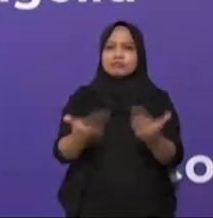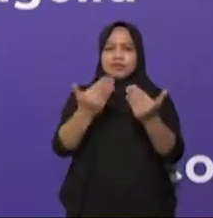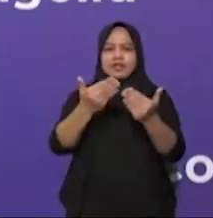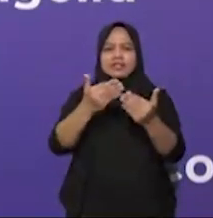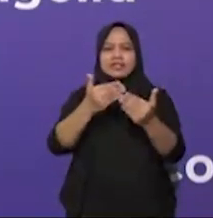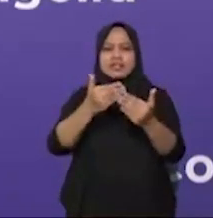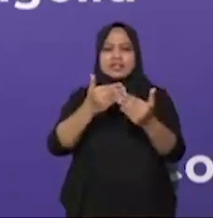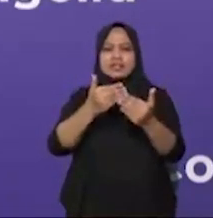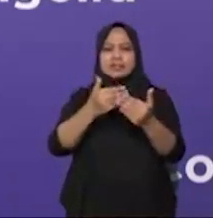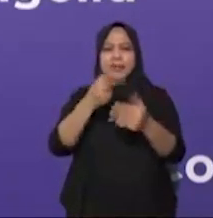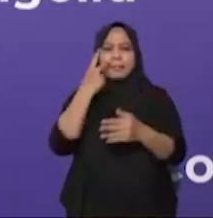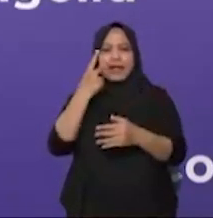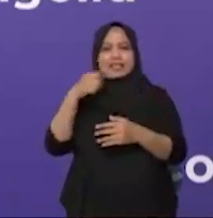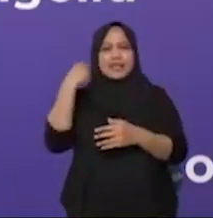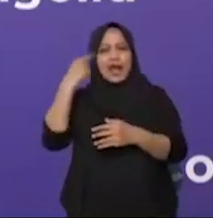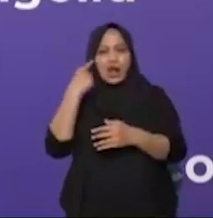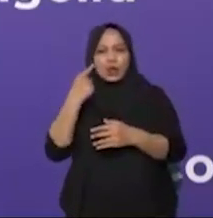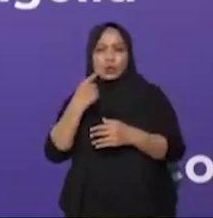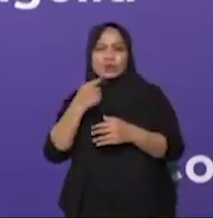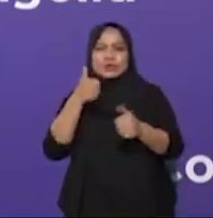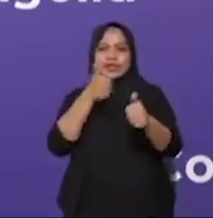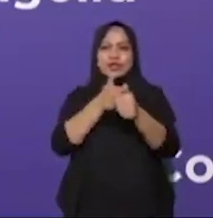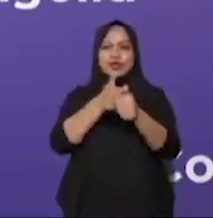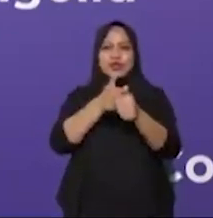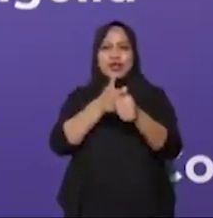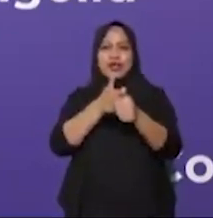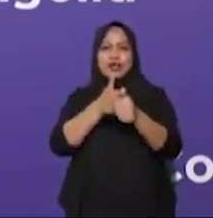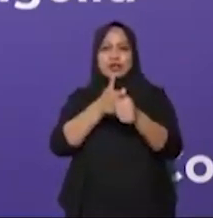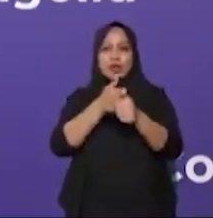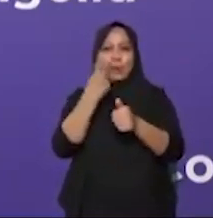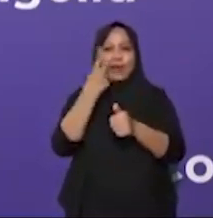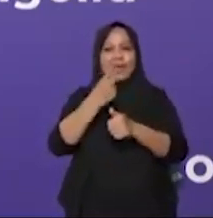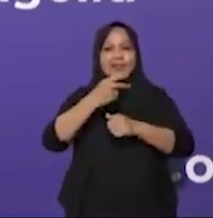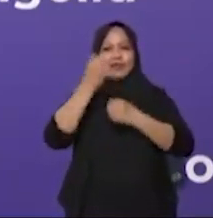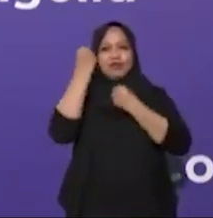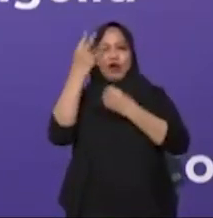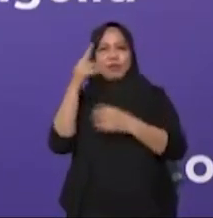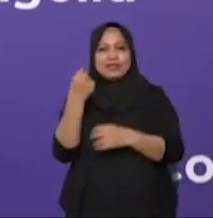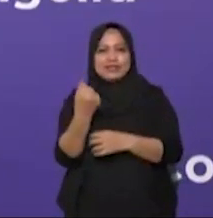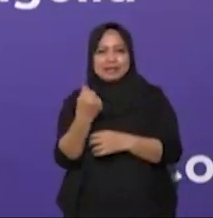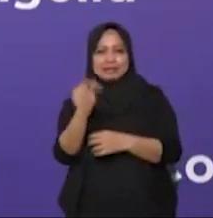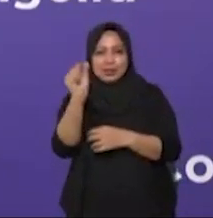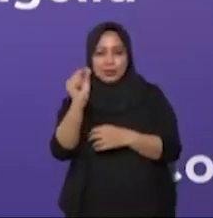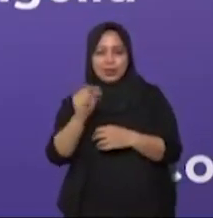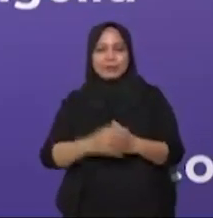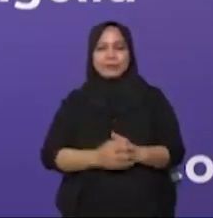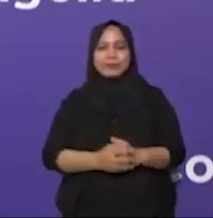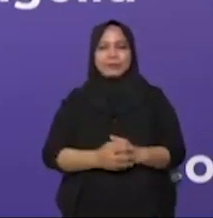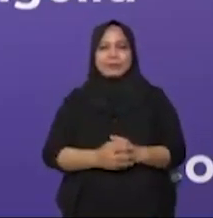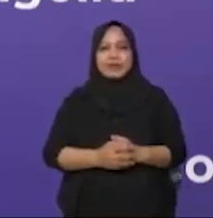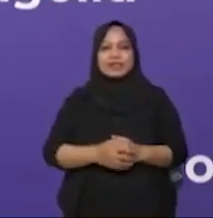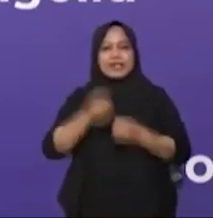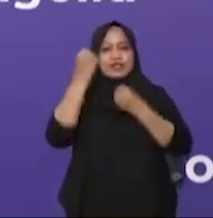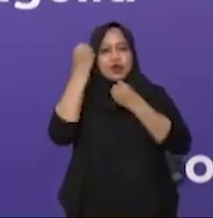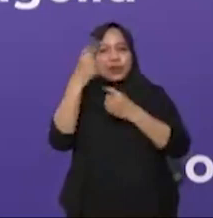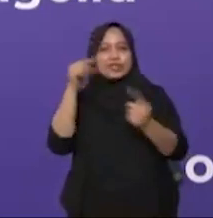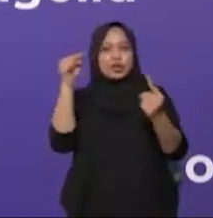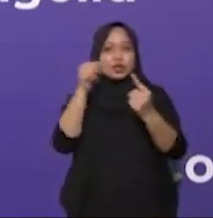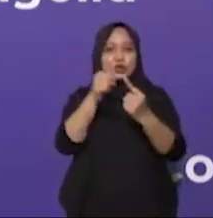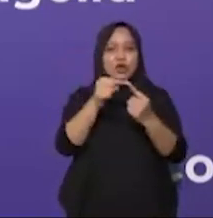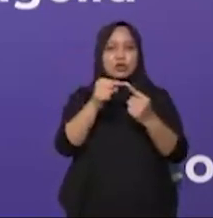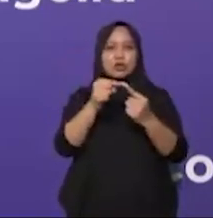mengikuti informasi-informasi yang benar baik terkait informasi yang bertujuan untuk mengedukasi